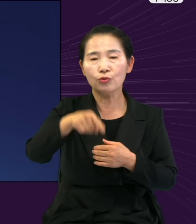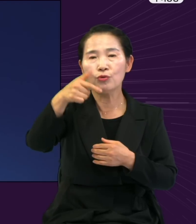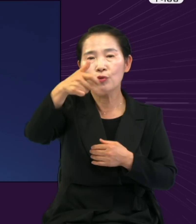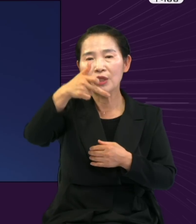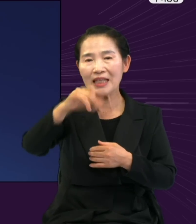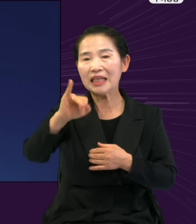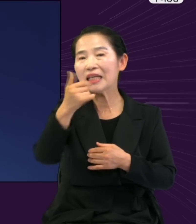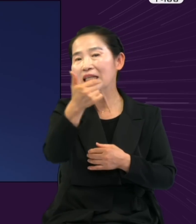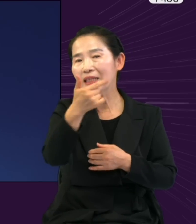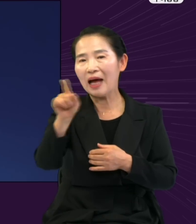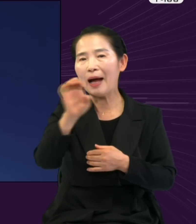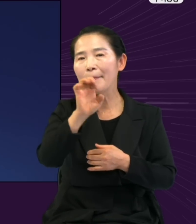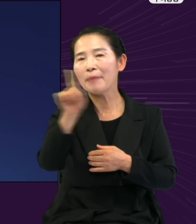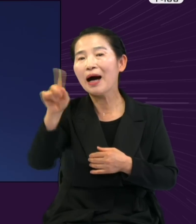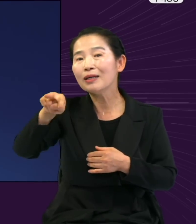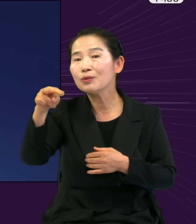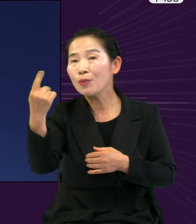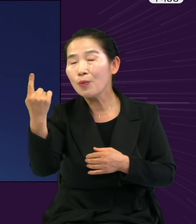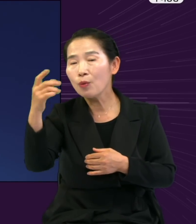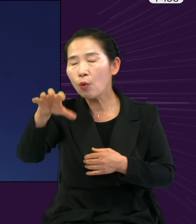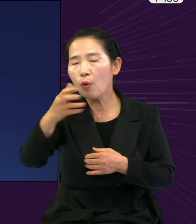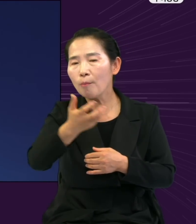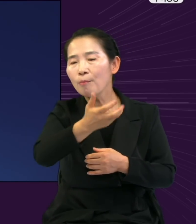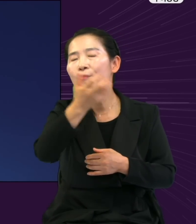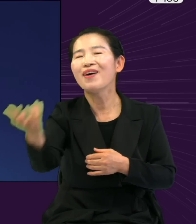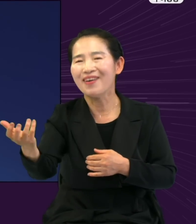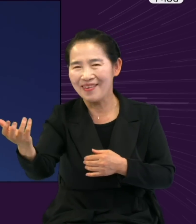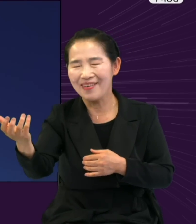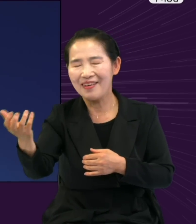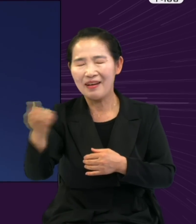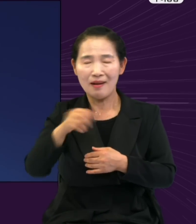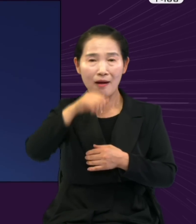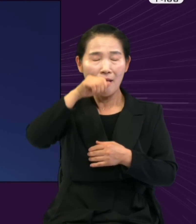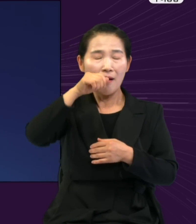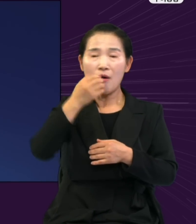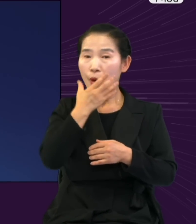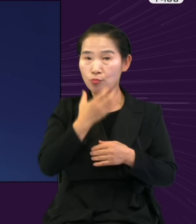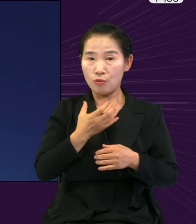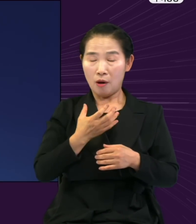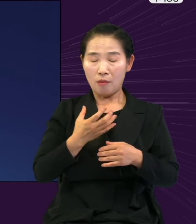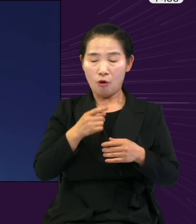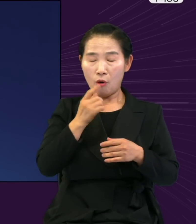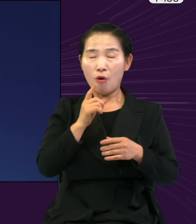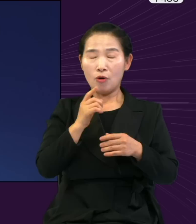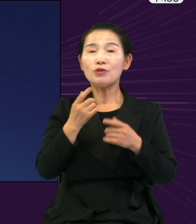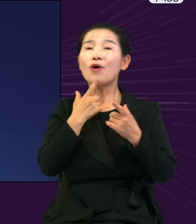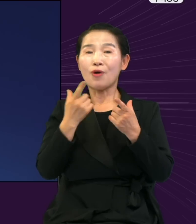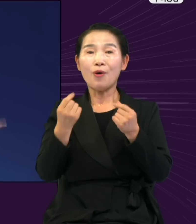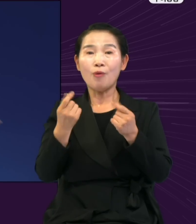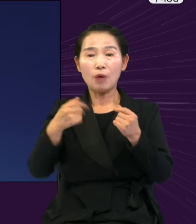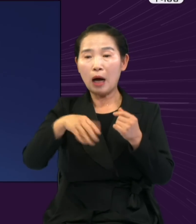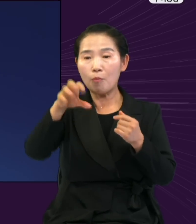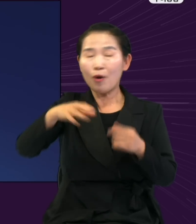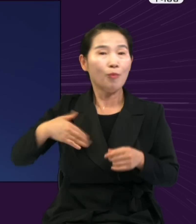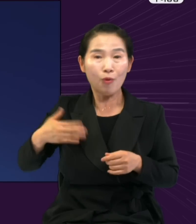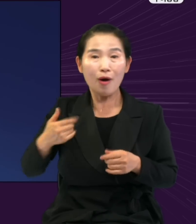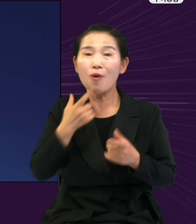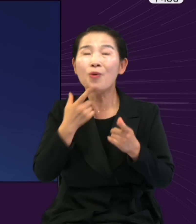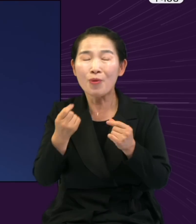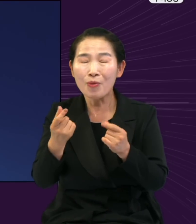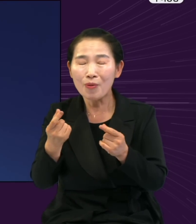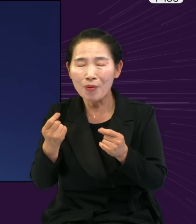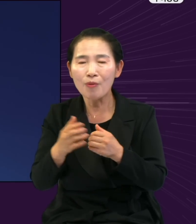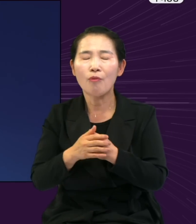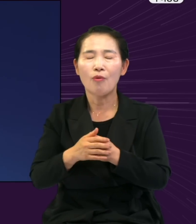변경되었습니다. 갈 바를 알지 못했던 아브라함처럼 언어를 공부하던 중에 이제 짐을 싸서 배편으로 보내야 하는 그